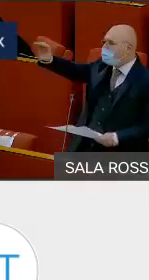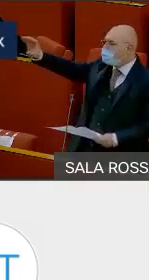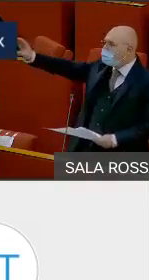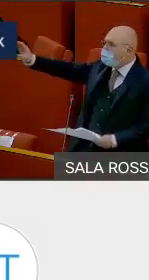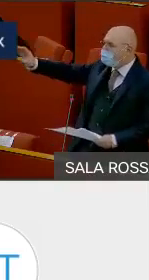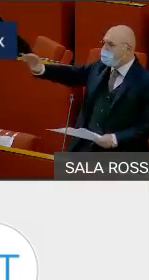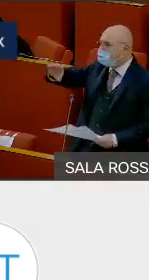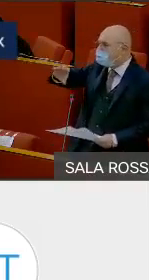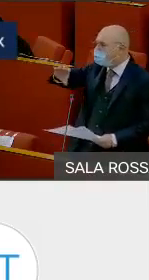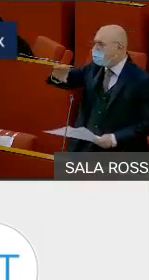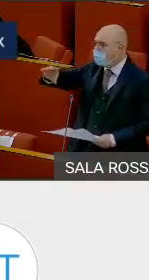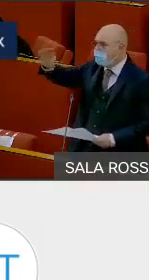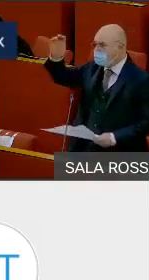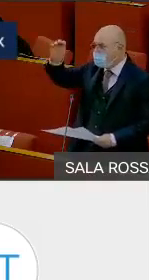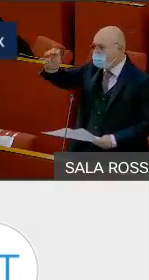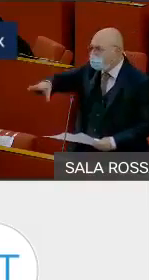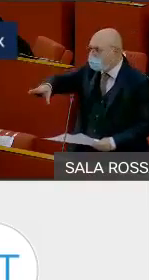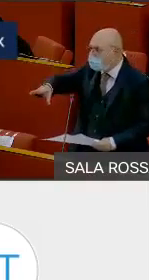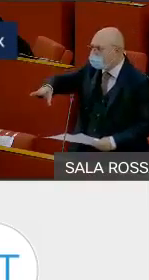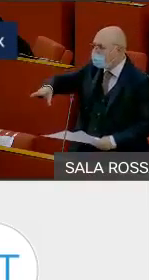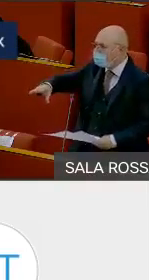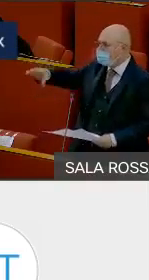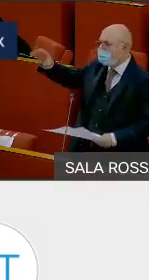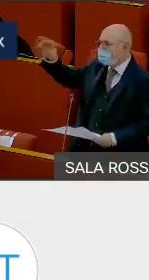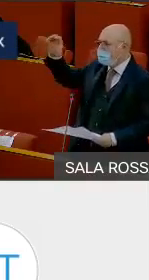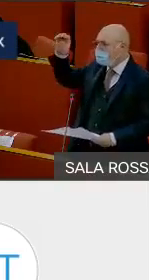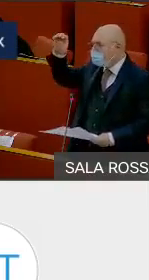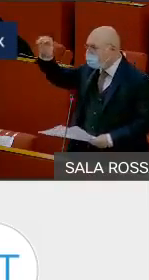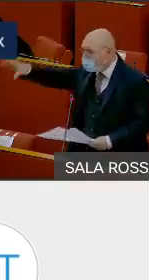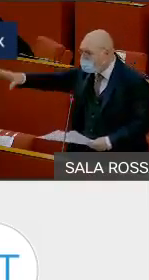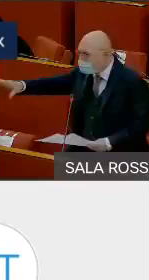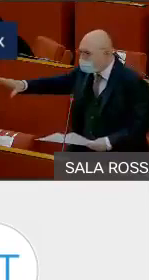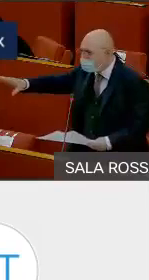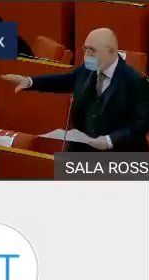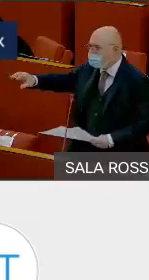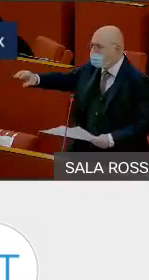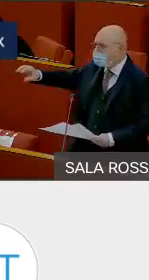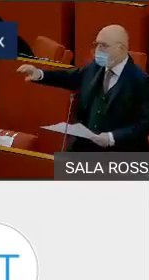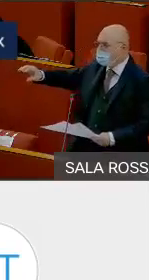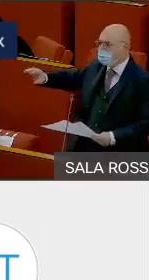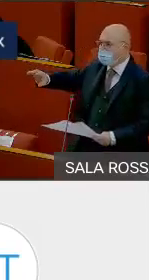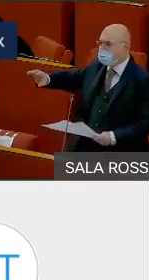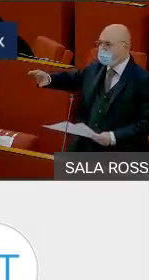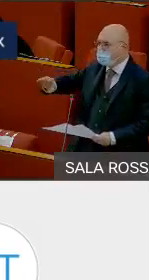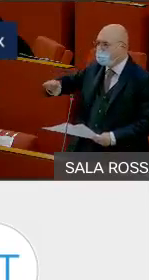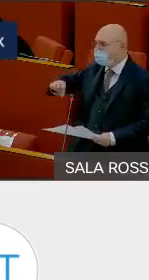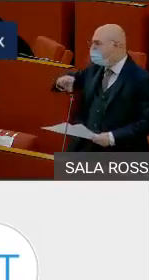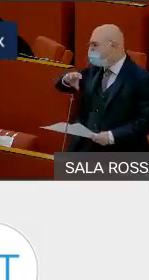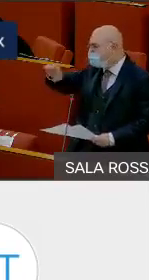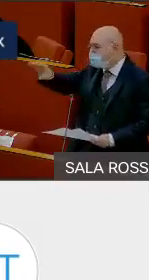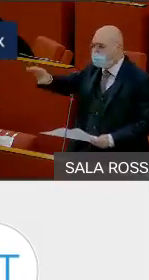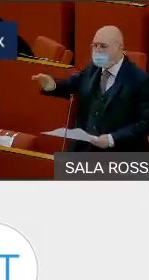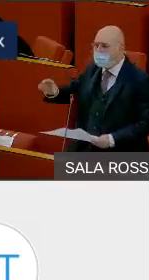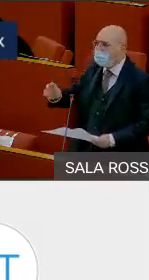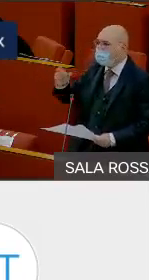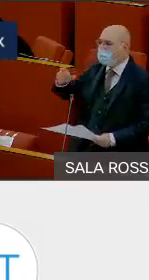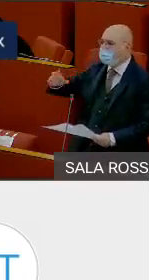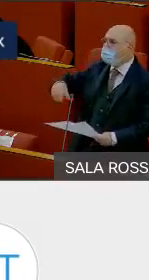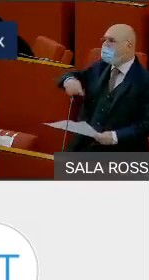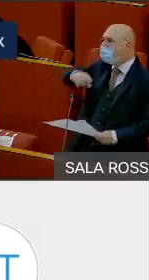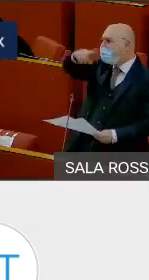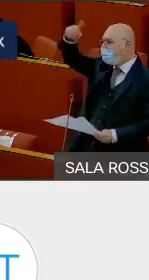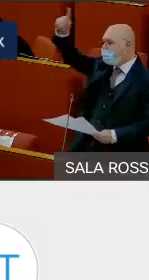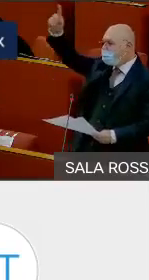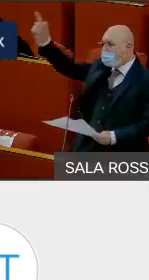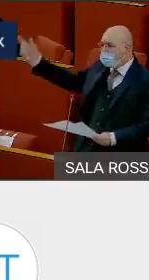singolo elemento paesistico della vecchia casa rustica del vecchio del dl del sistema dei muretti a secco ma perché